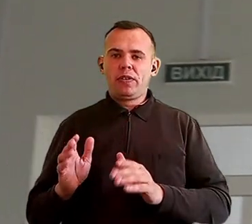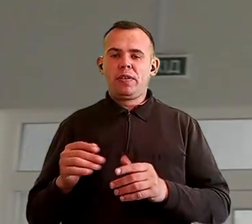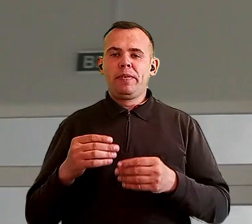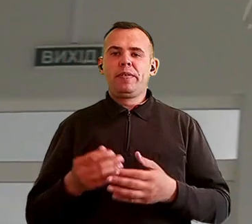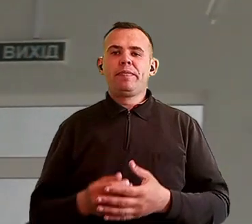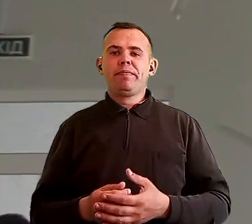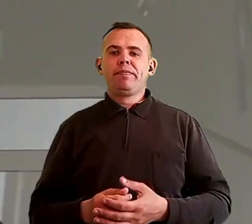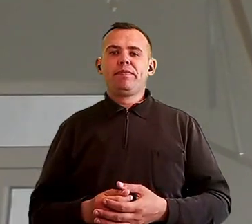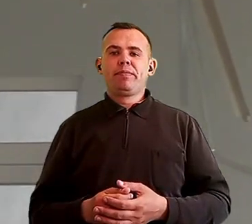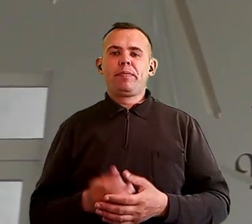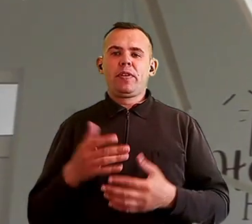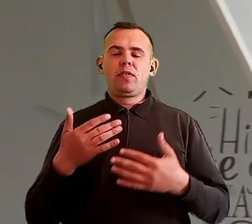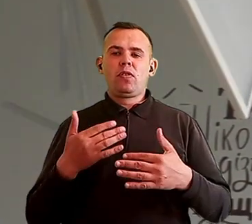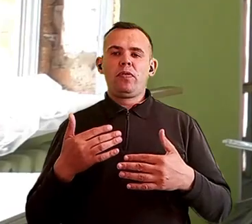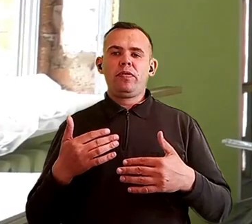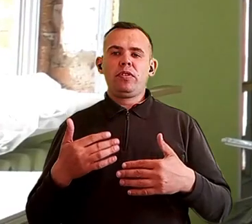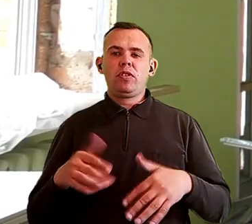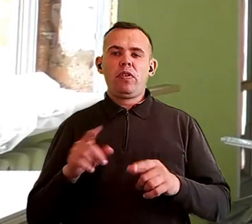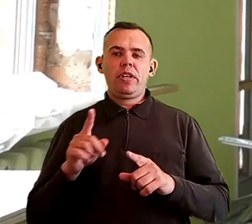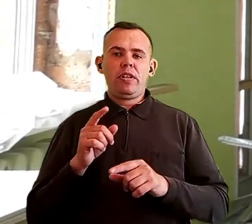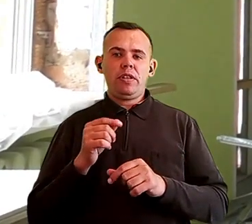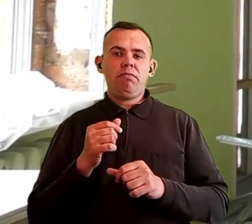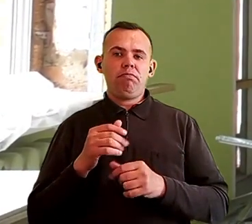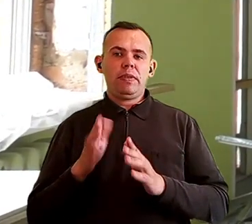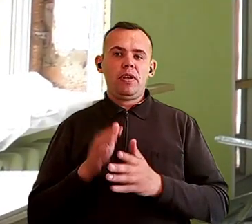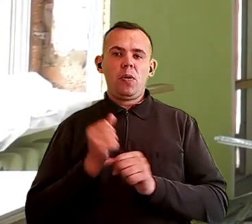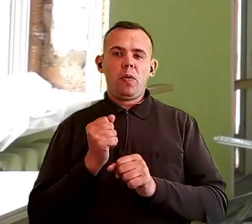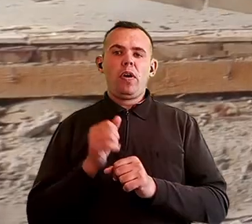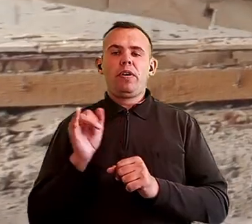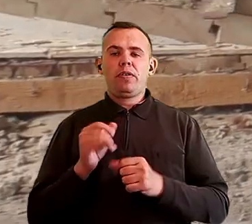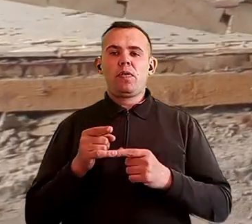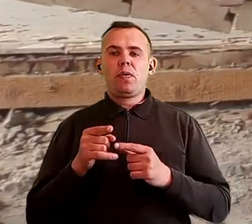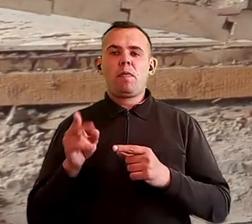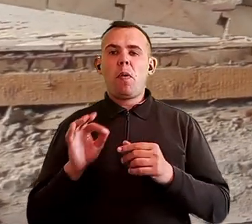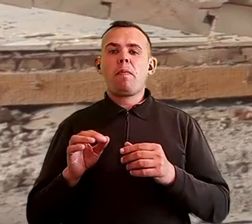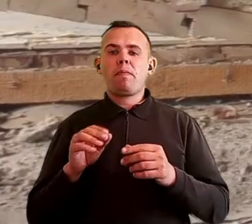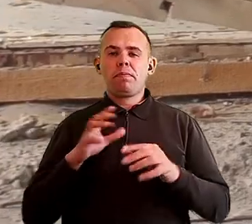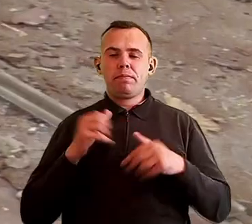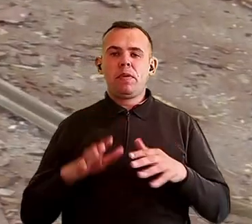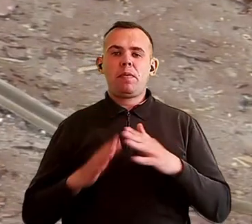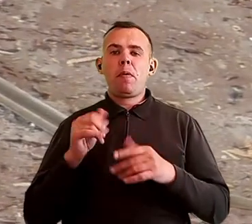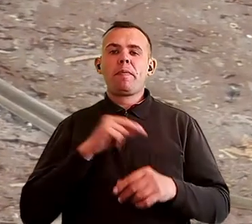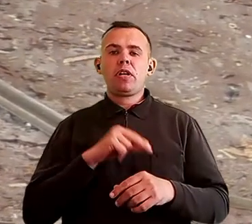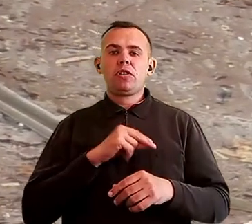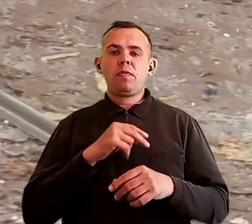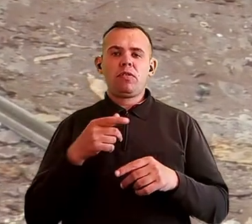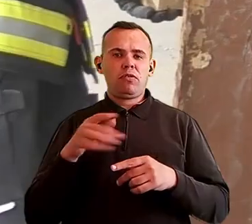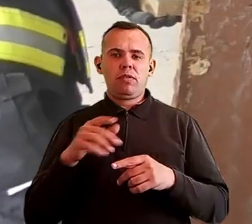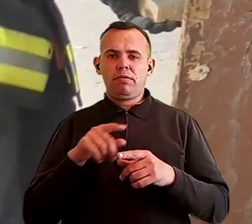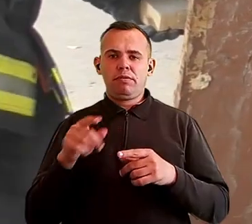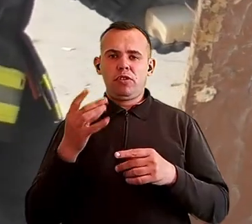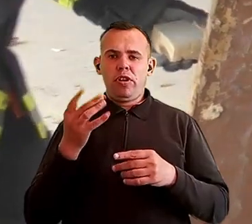дуже великий обсяг роботи. Працюємо по максимуму. Працюють тут четвертий день. Зірвали стару